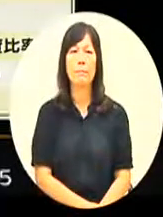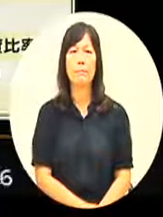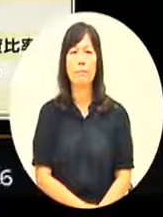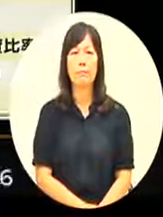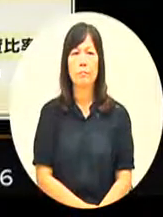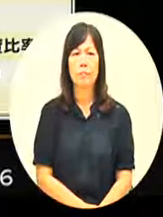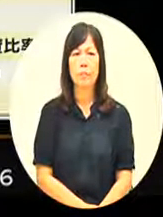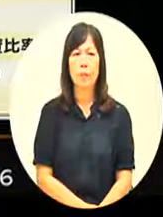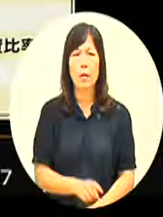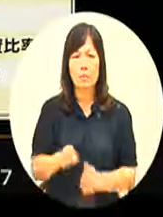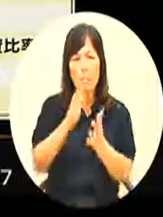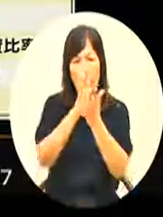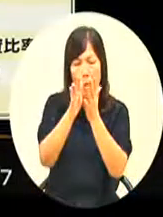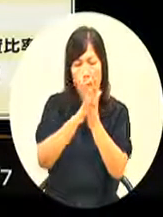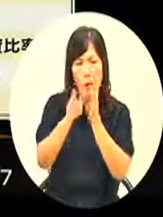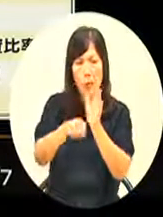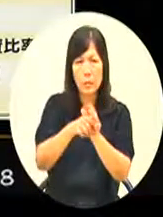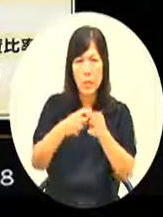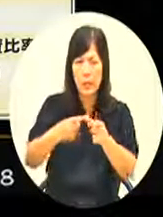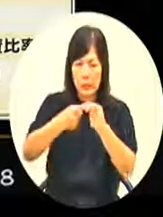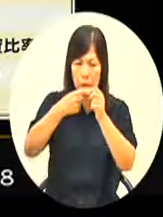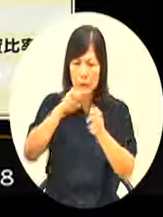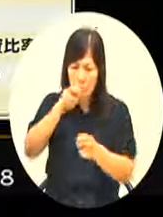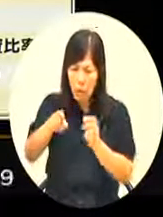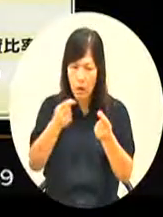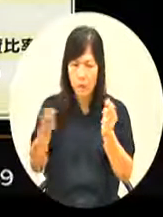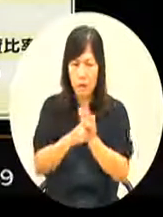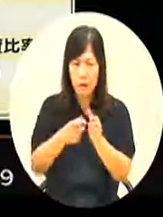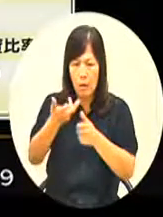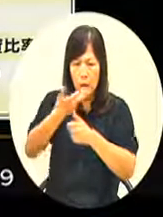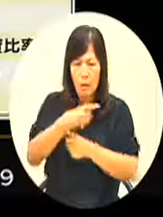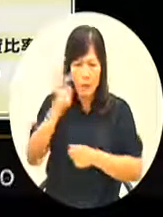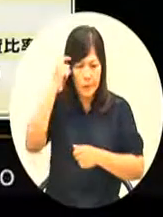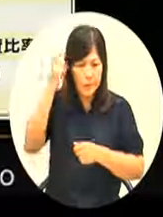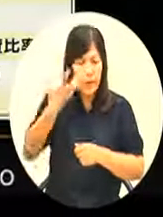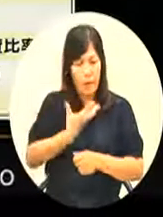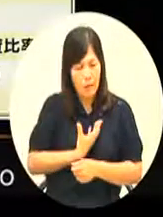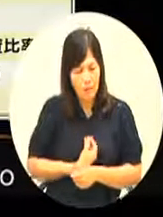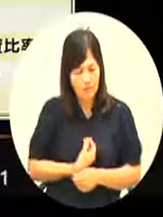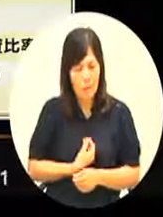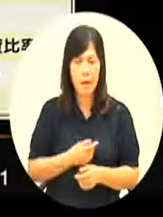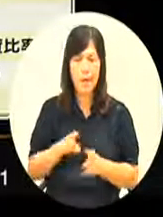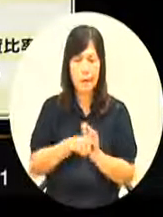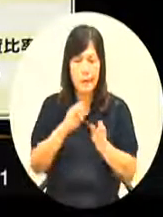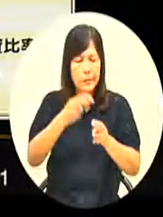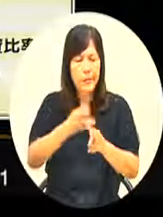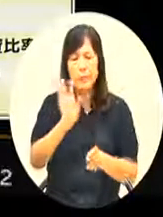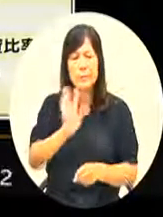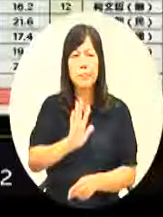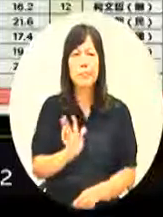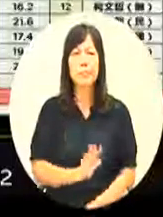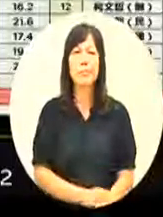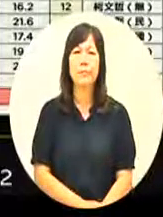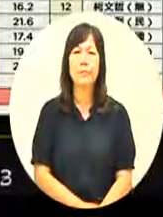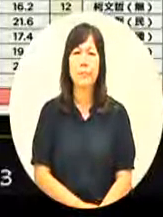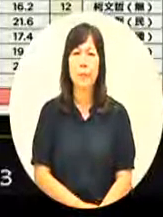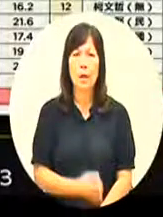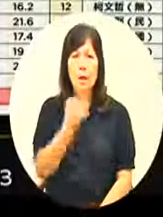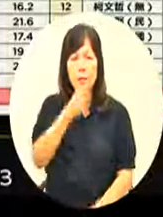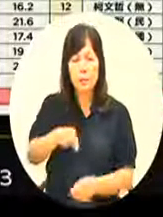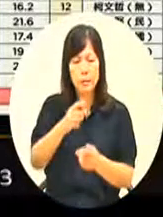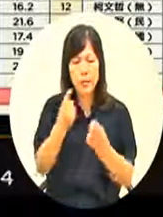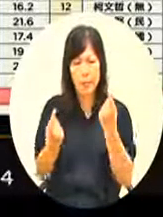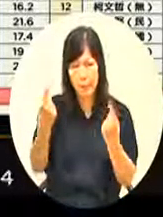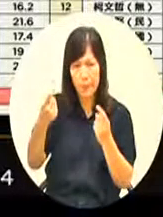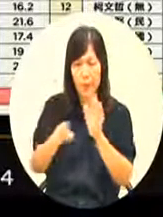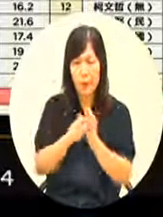这些排名第一时间看起来真的是会让人家有点气馁，甚至不敢相信啊。那这个的评比其实已经做